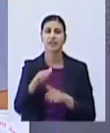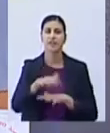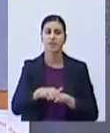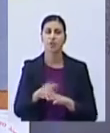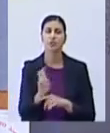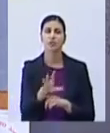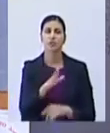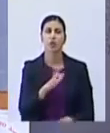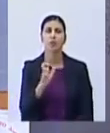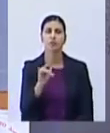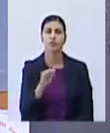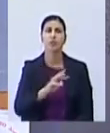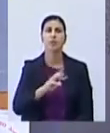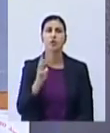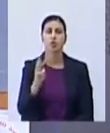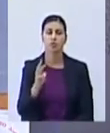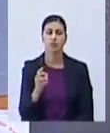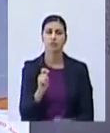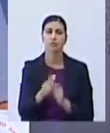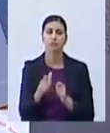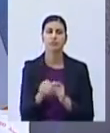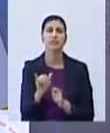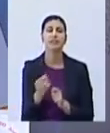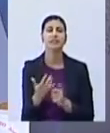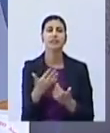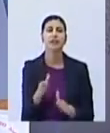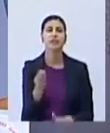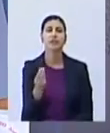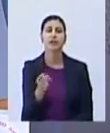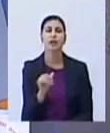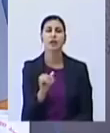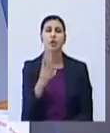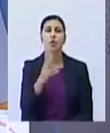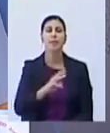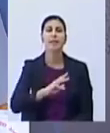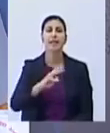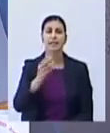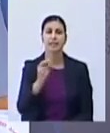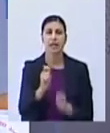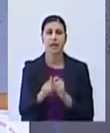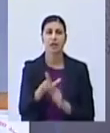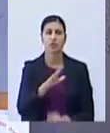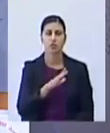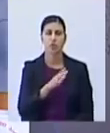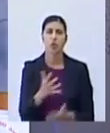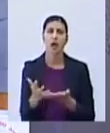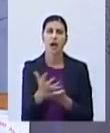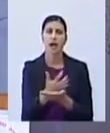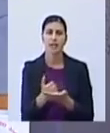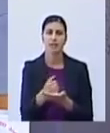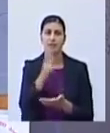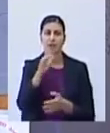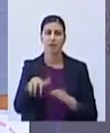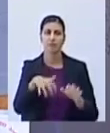რომ წავიდნენ ბეჟუაშვილებს მილიონები და მილიარდები რო ჩაადებინა. საწავიდა ეს თანხები. იქ არის დაახლოებით 2 მილიარდამდე თანხა ჩადებული, რომელიც აკრიფა ხარკის